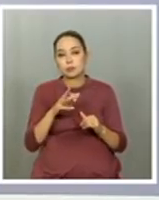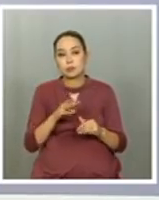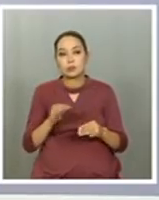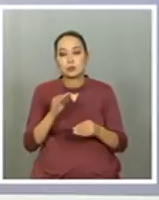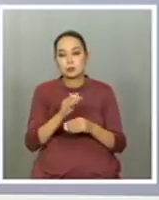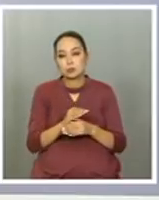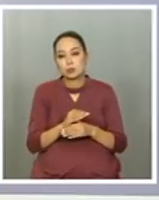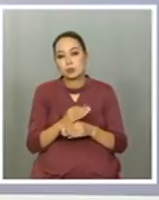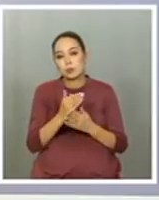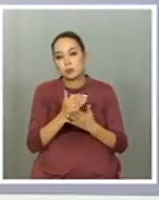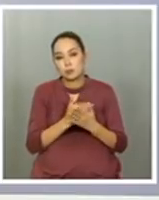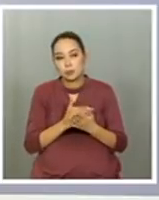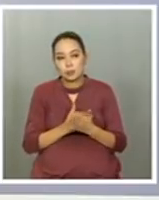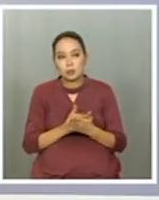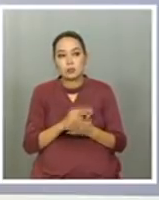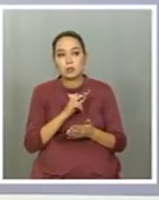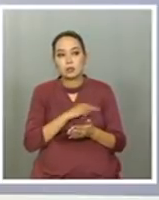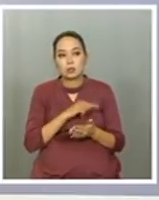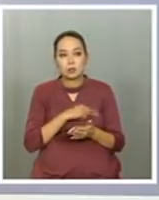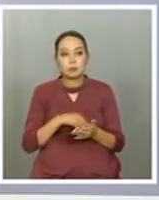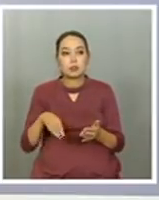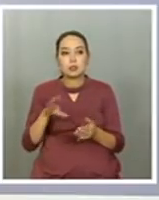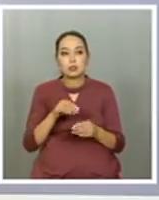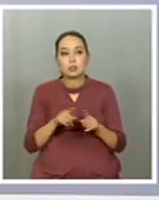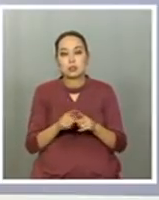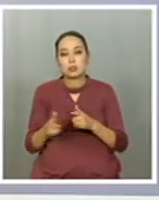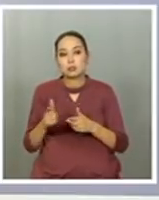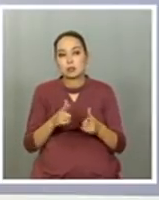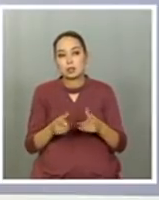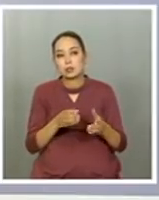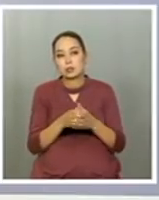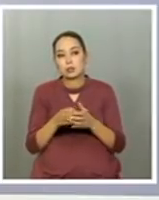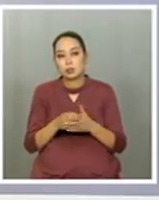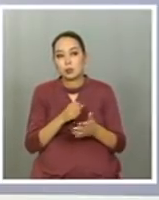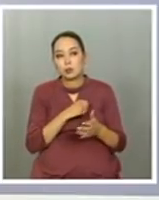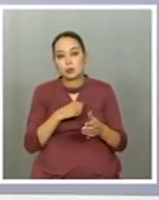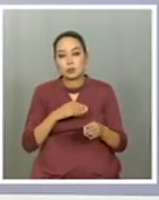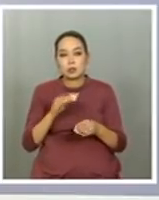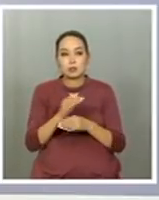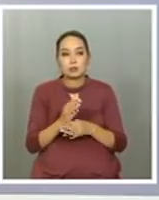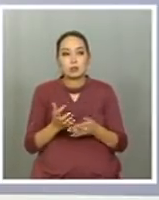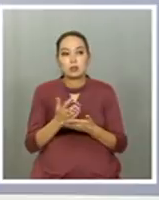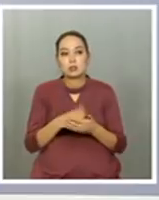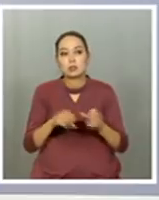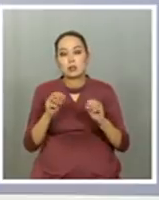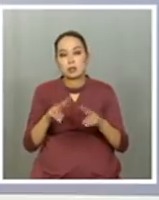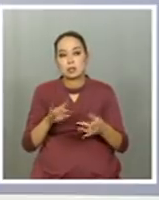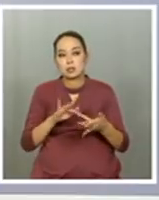үшін дайын элементтерден өз қосымшаңды жинай алатындай арнайы сайттар